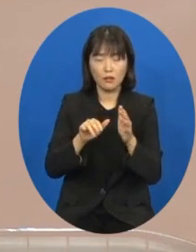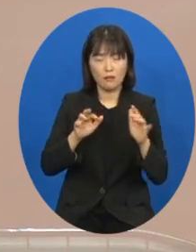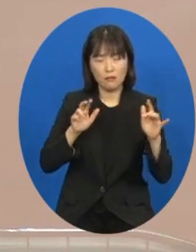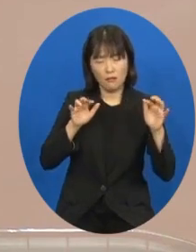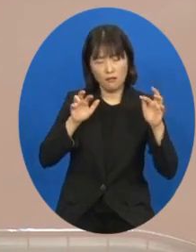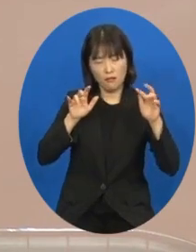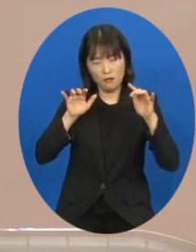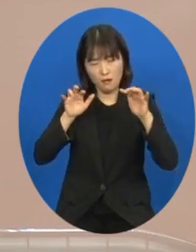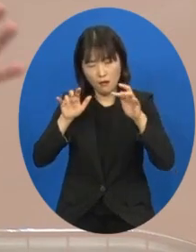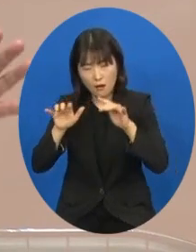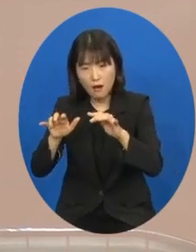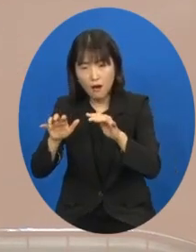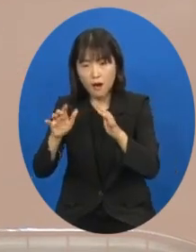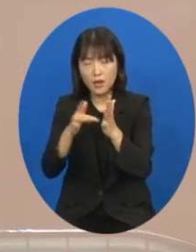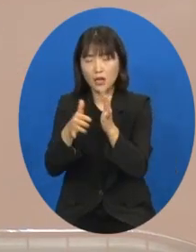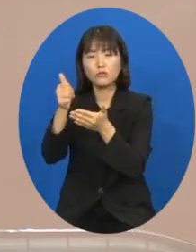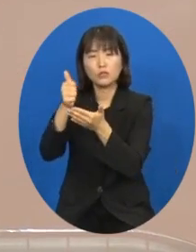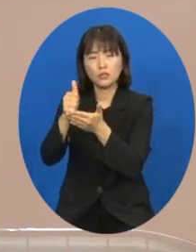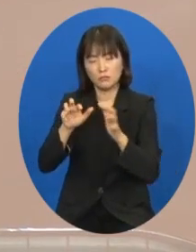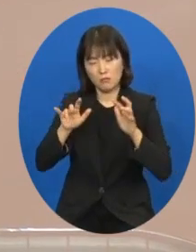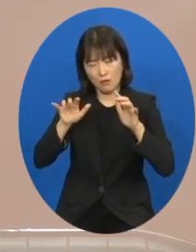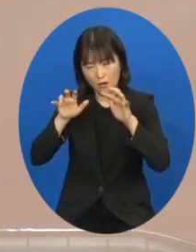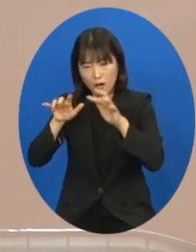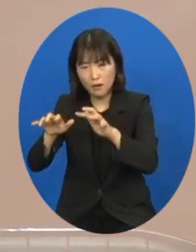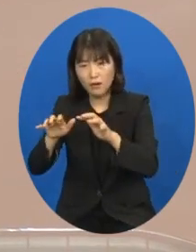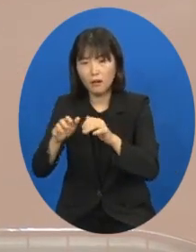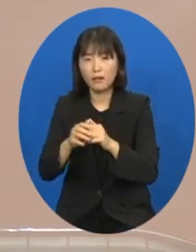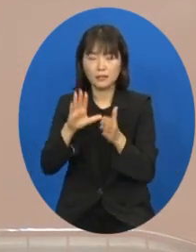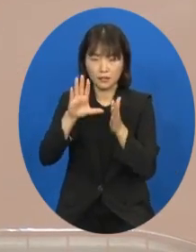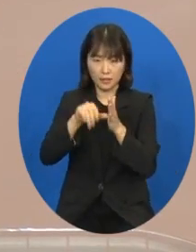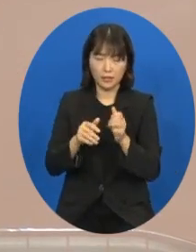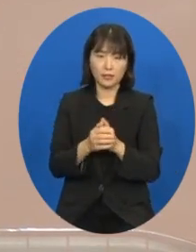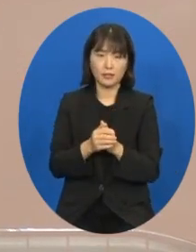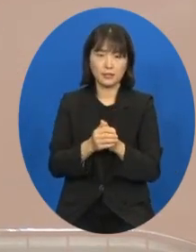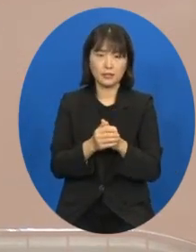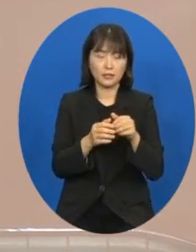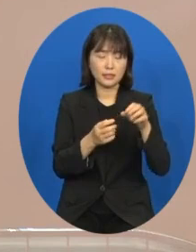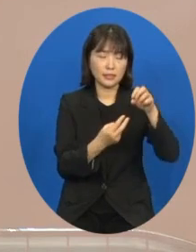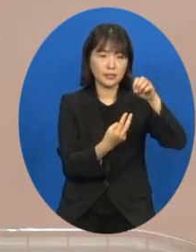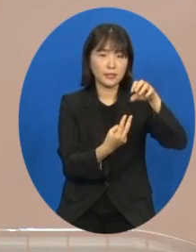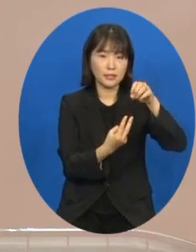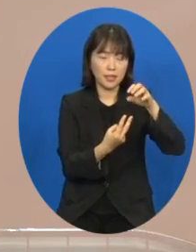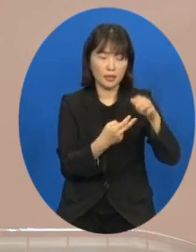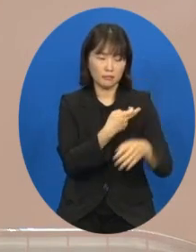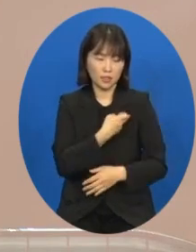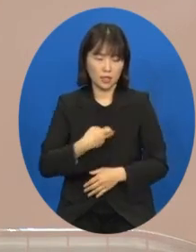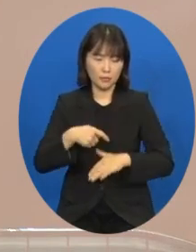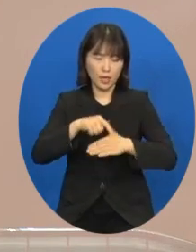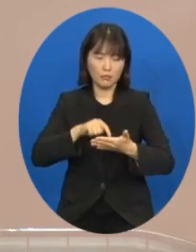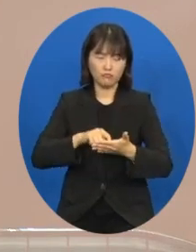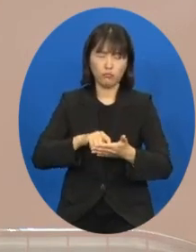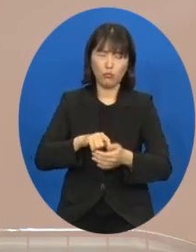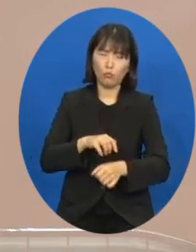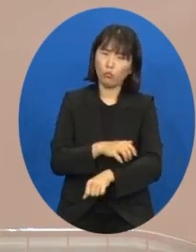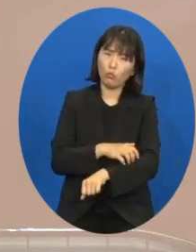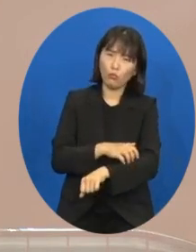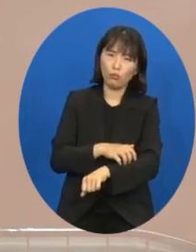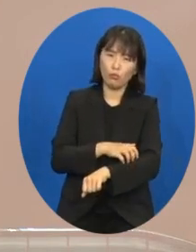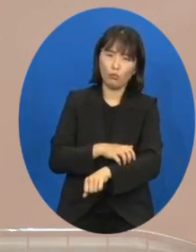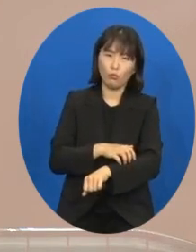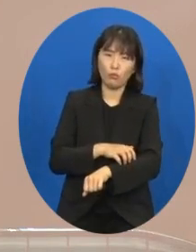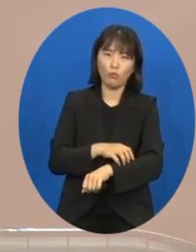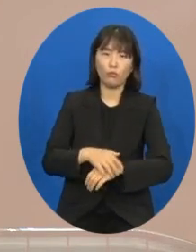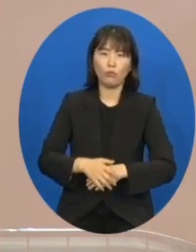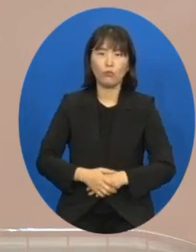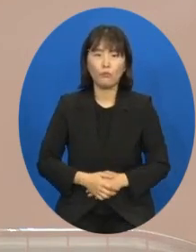사람들이 예수님에게로 몰려들었습니다. 그때 세례 요한의 제자들의 마음이 불편했던 것 같습니다.